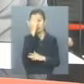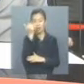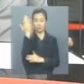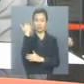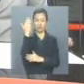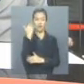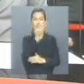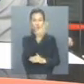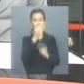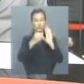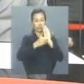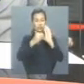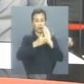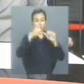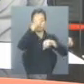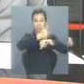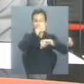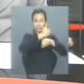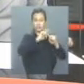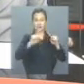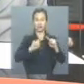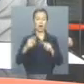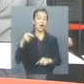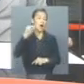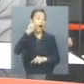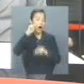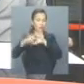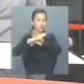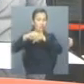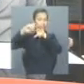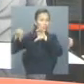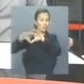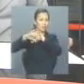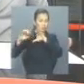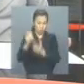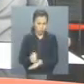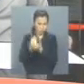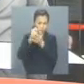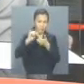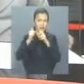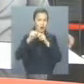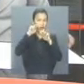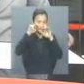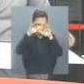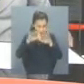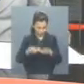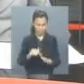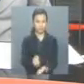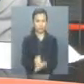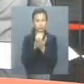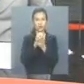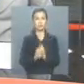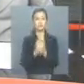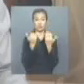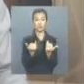างกทมนั้นนำเครื่องสูบน้ำไปสูบน้ำออกนะคะเพื่อบรรเทาความเดือดร้อนค่ะ ค่ะส่วนฝั่งตะวันออกตอนนี้ระดับน้ำก็เริ่มลดล